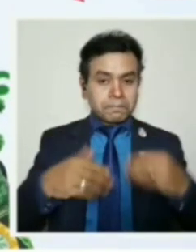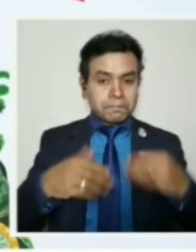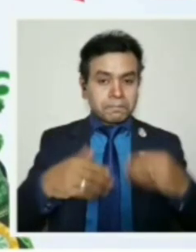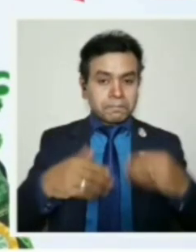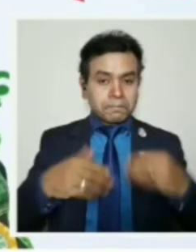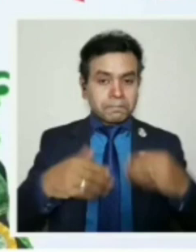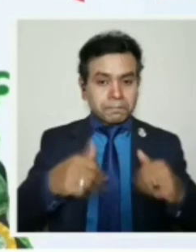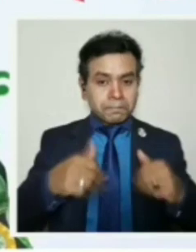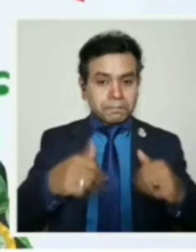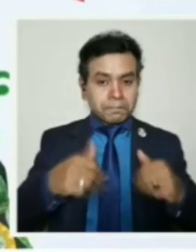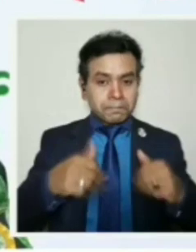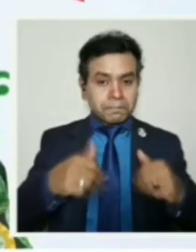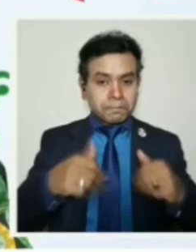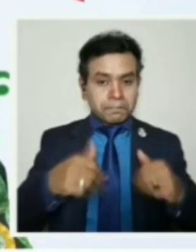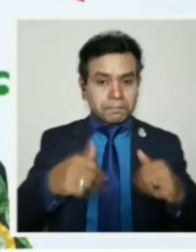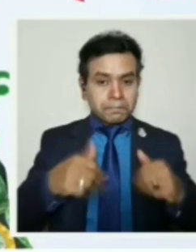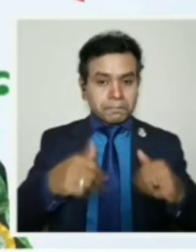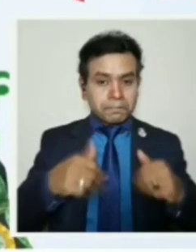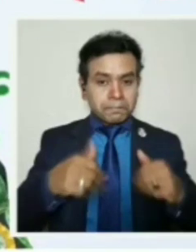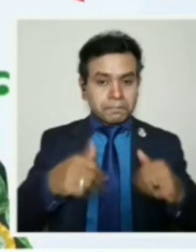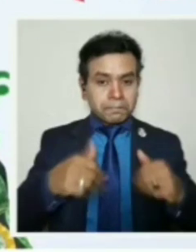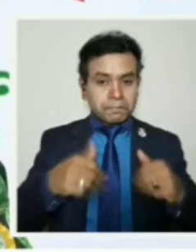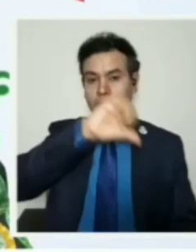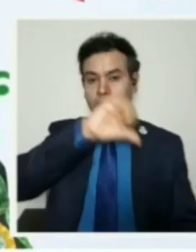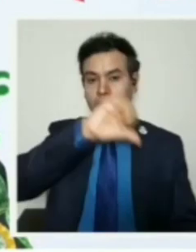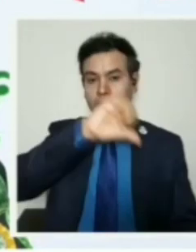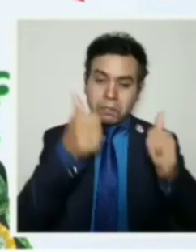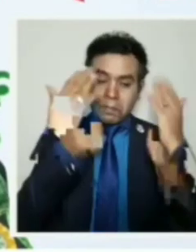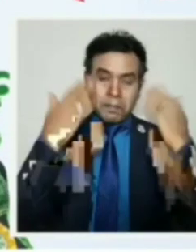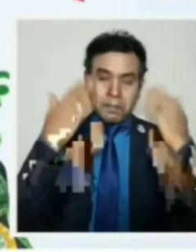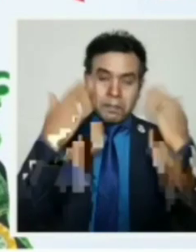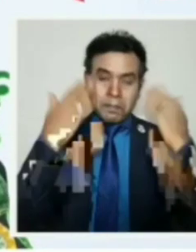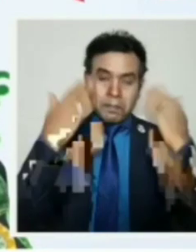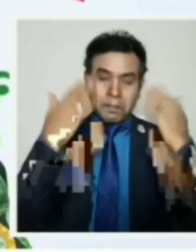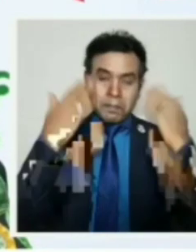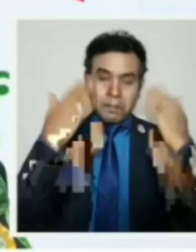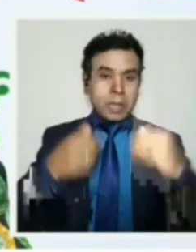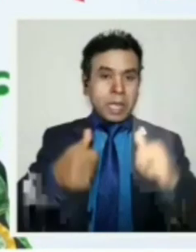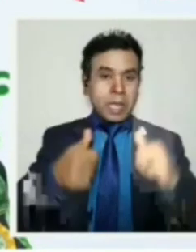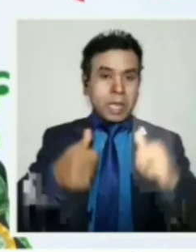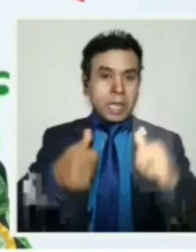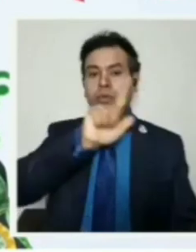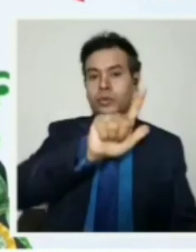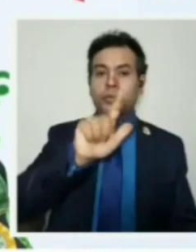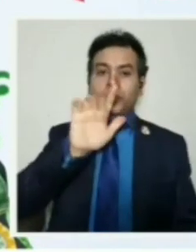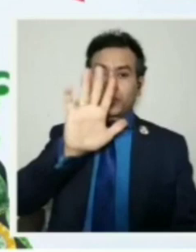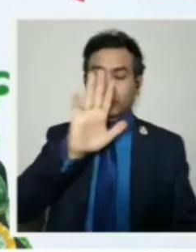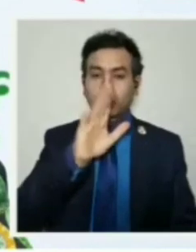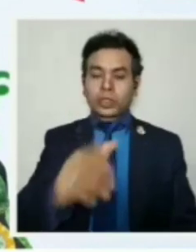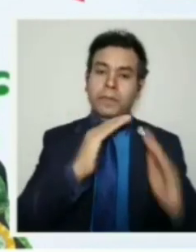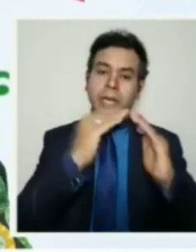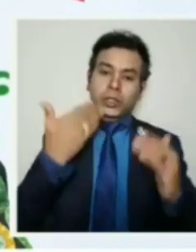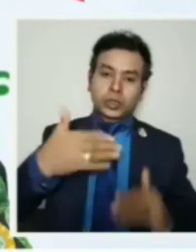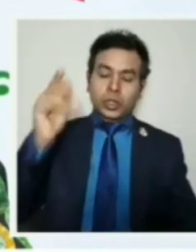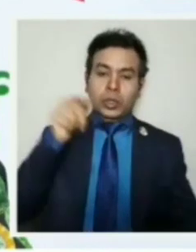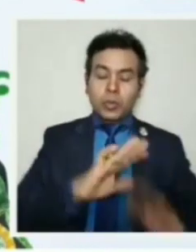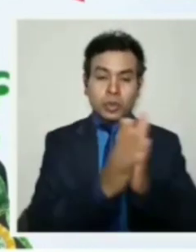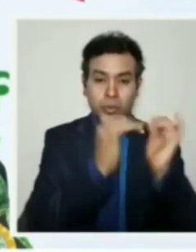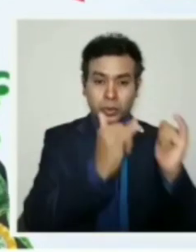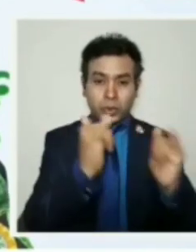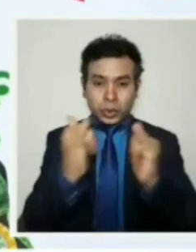মোট আইসোলেশন শয্যা 13,284টি, ঢাকা মহানগরীতে 7,250টি এবং ঢাকা সিটির বাইরে বিভিন্ন